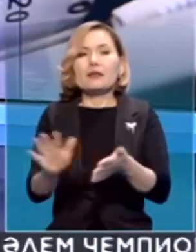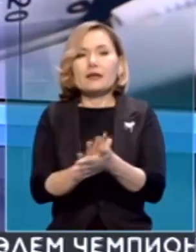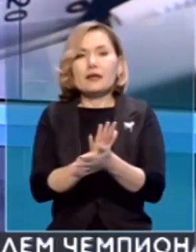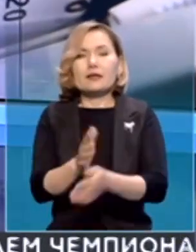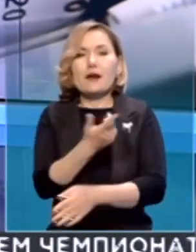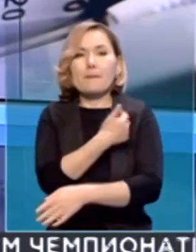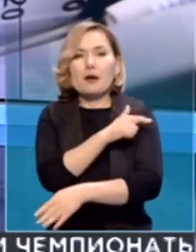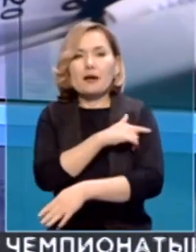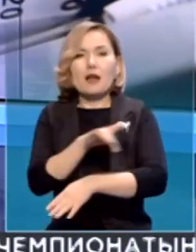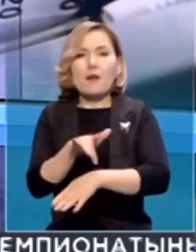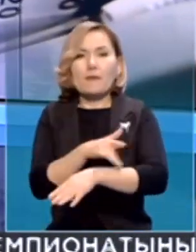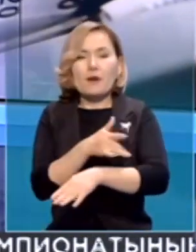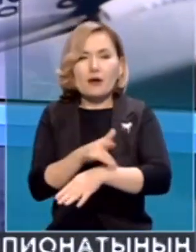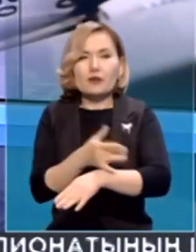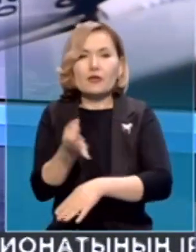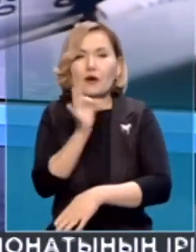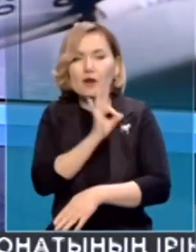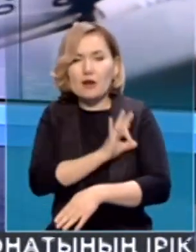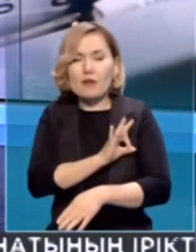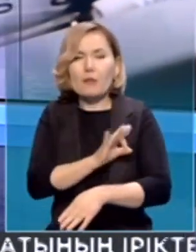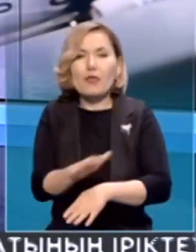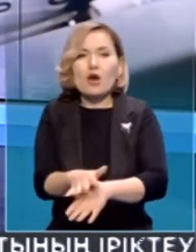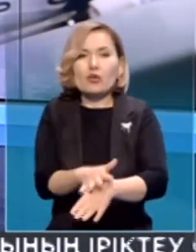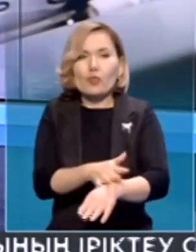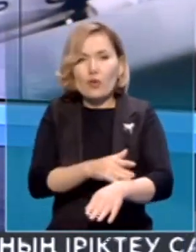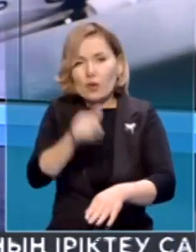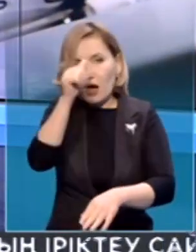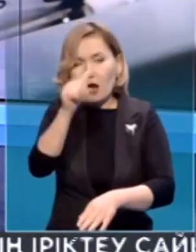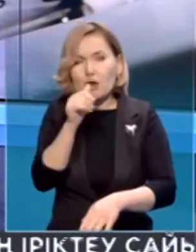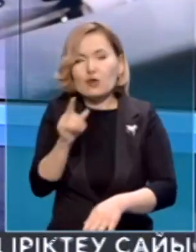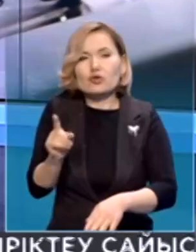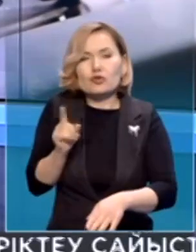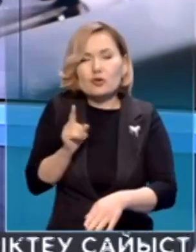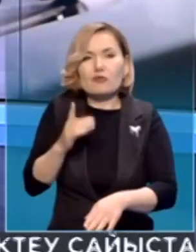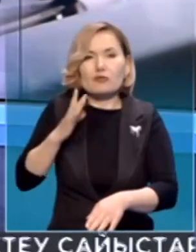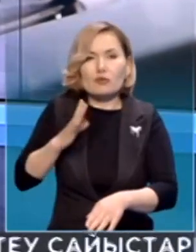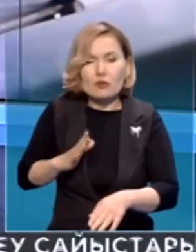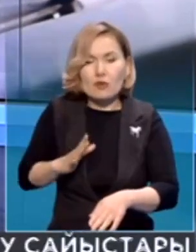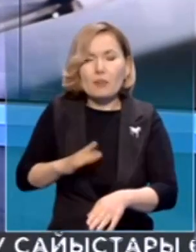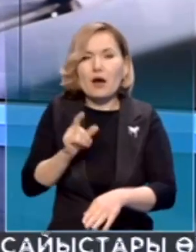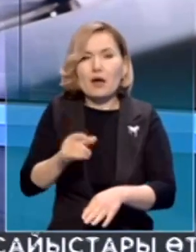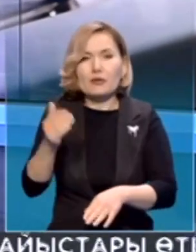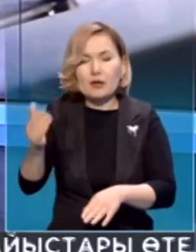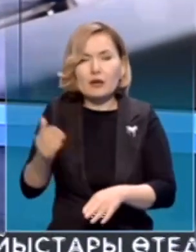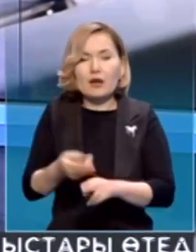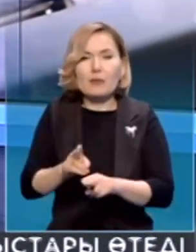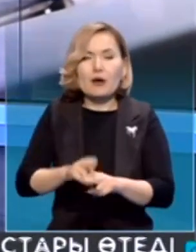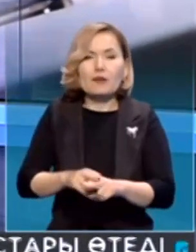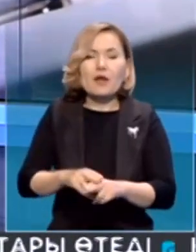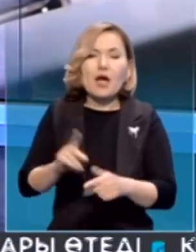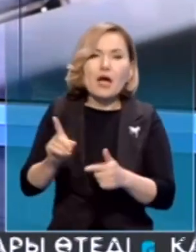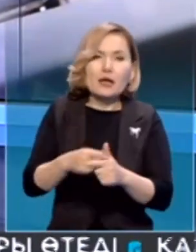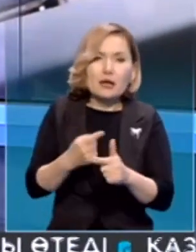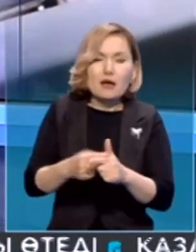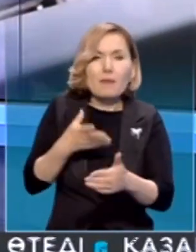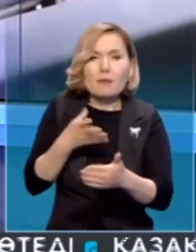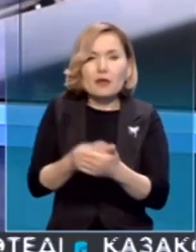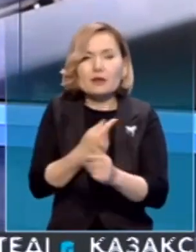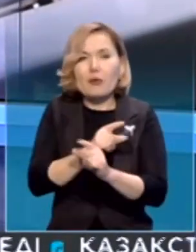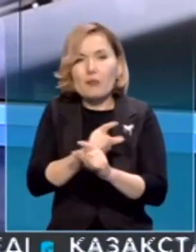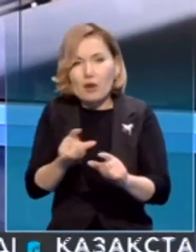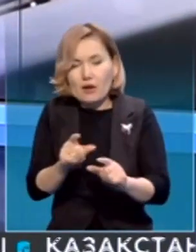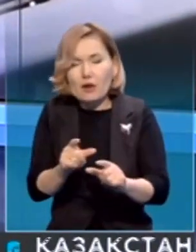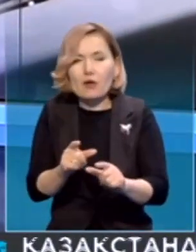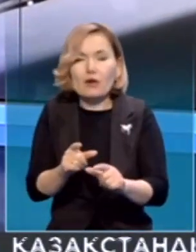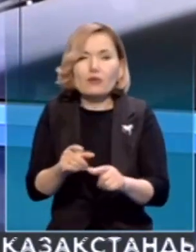Тегін медициналық қызмет алу үшін айлап кезек күту керек. Ал сол қызметті ақылы түрде бірнеше минуттың ішінде алуға болады. Халық